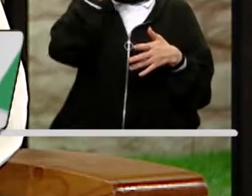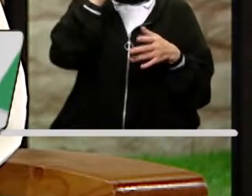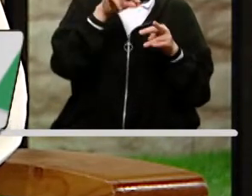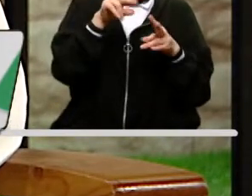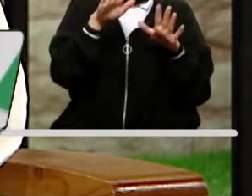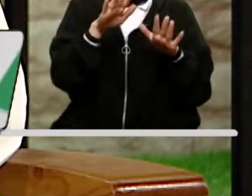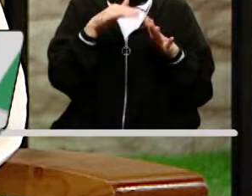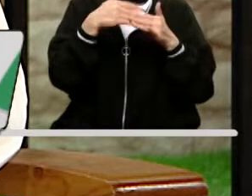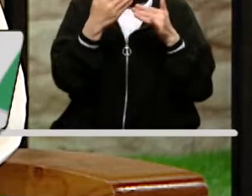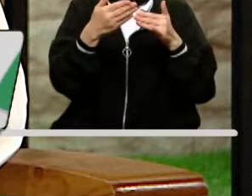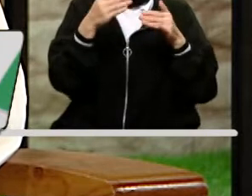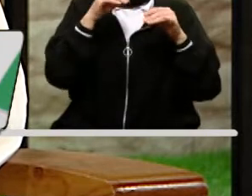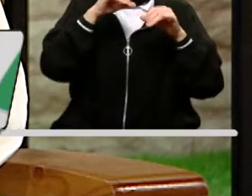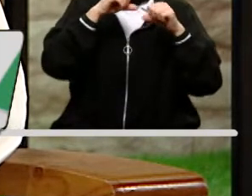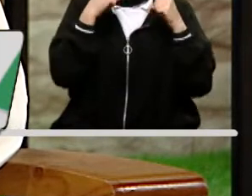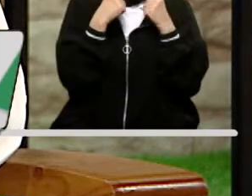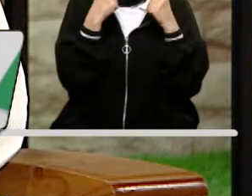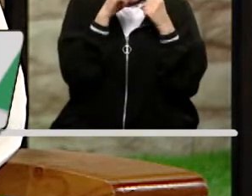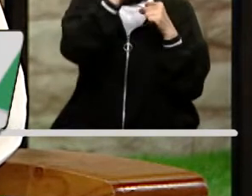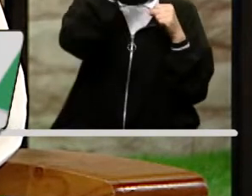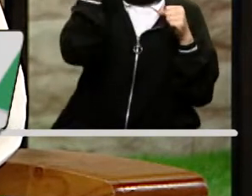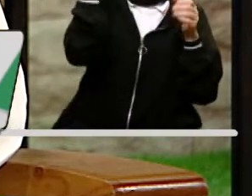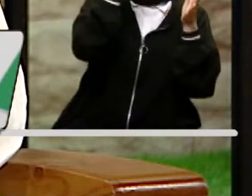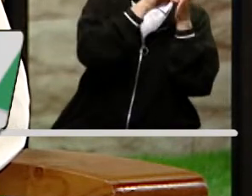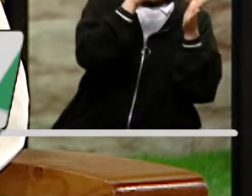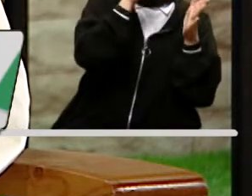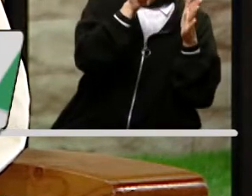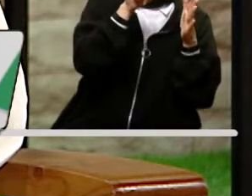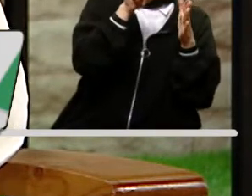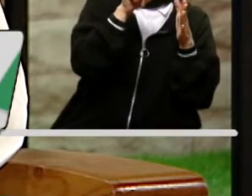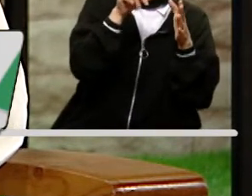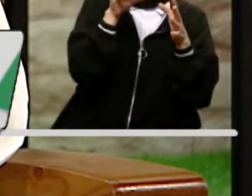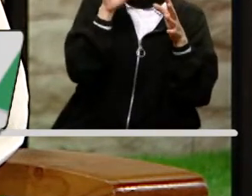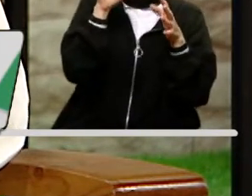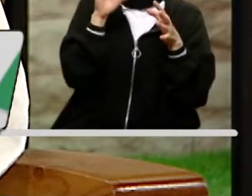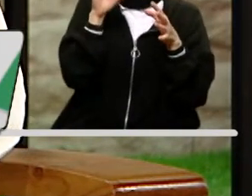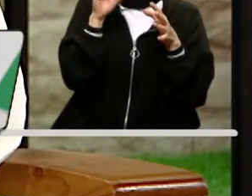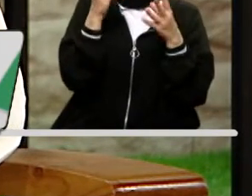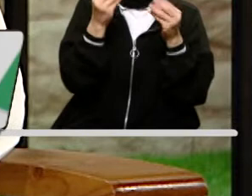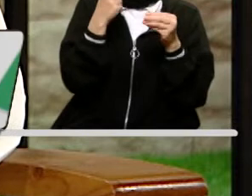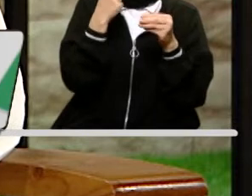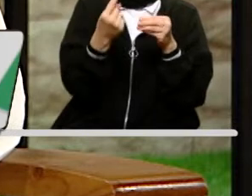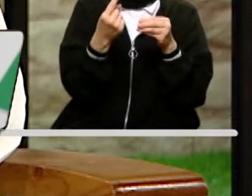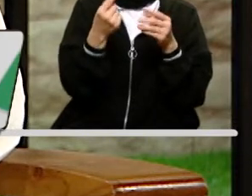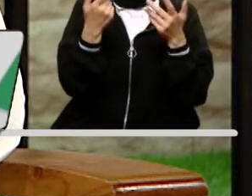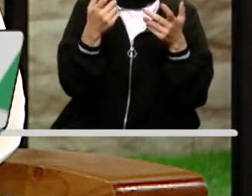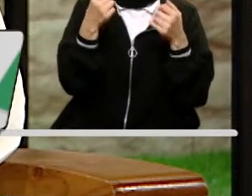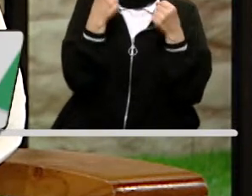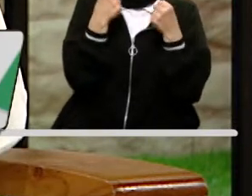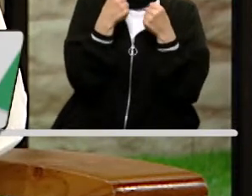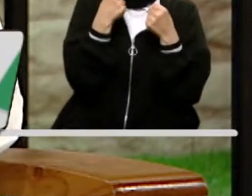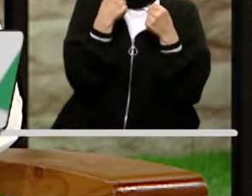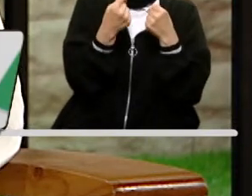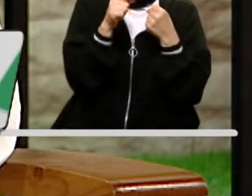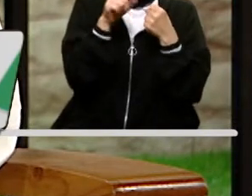Yani çünkü bunların hepsi bir deneyimlemedir. Ama yeni nesil sanki bir eski kuşağa oranla bunlardan biraz daha mahrum.